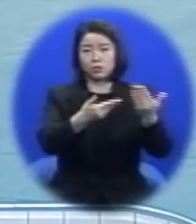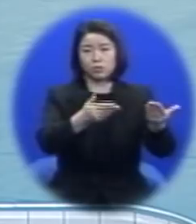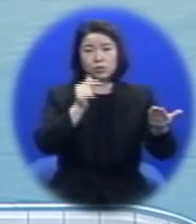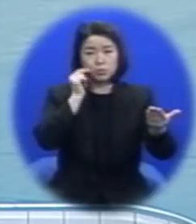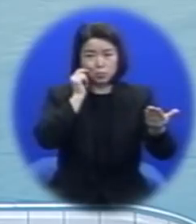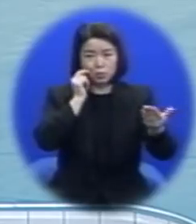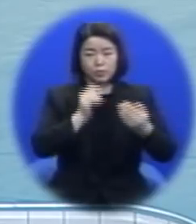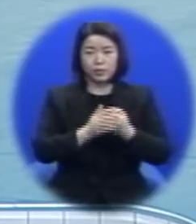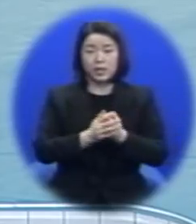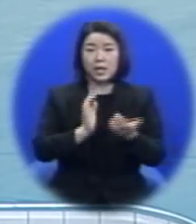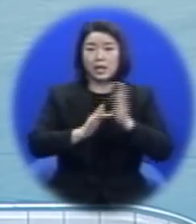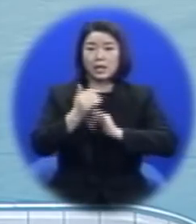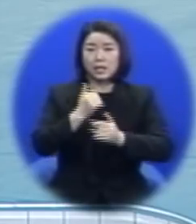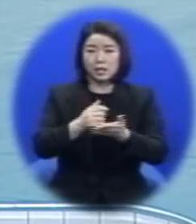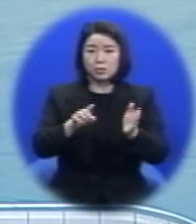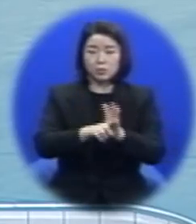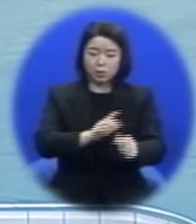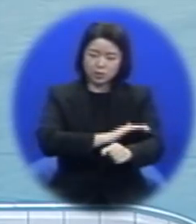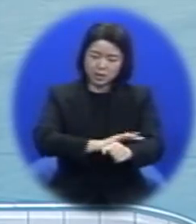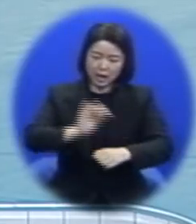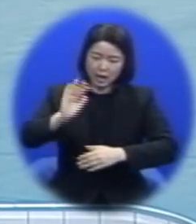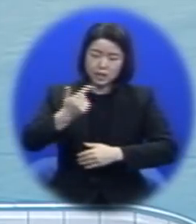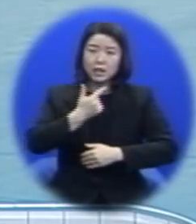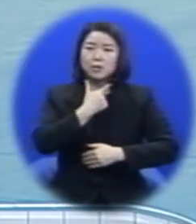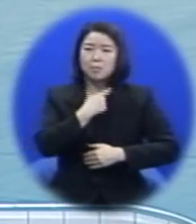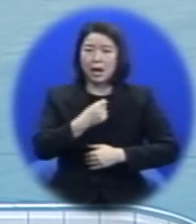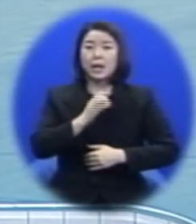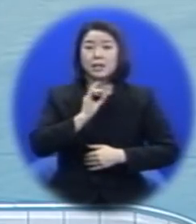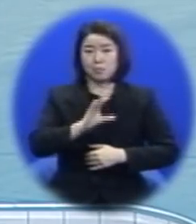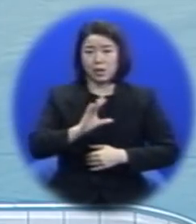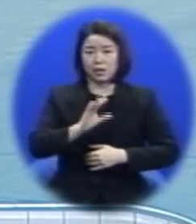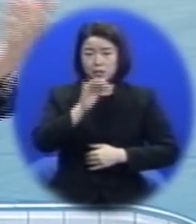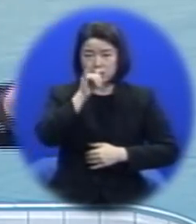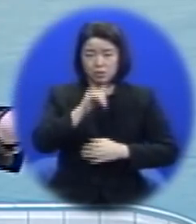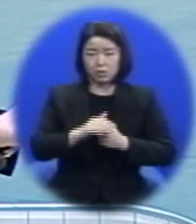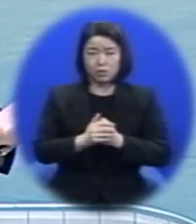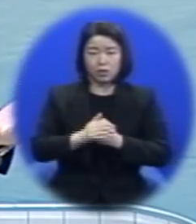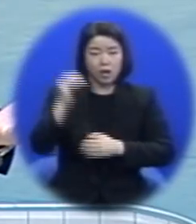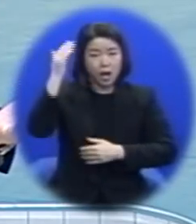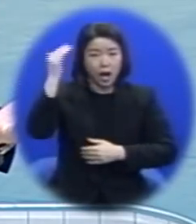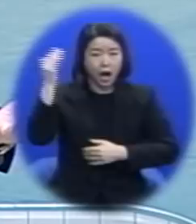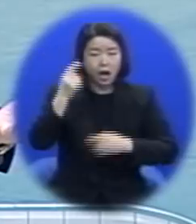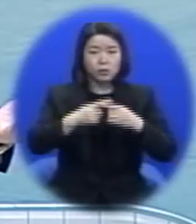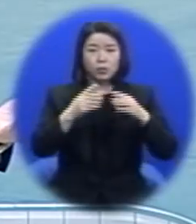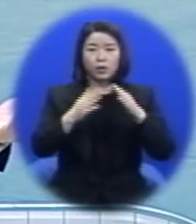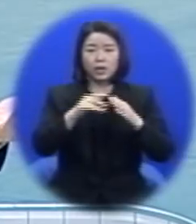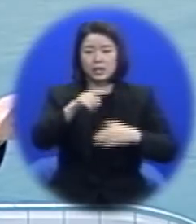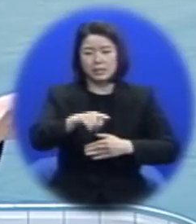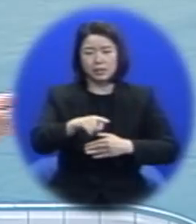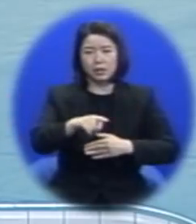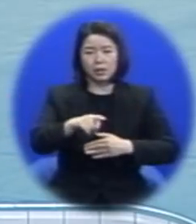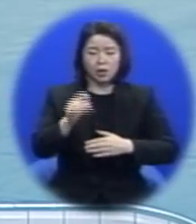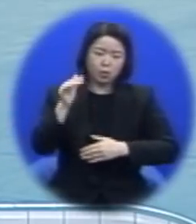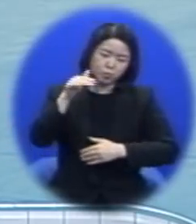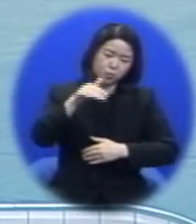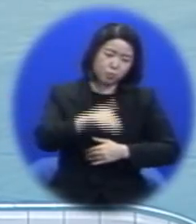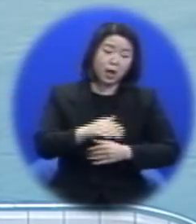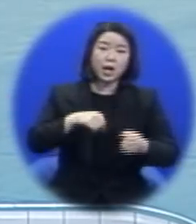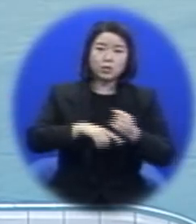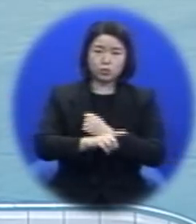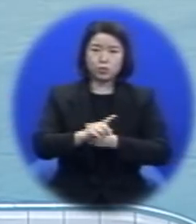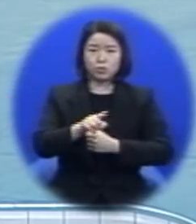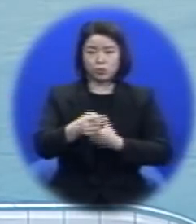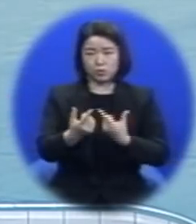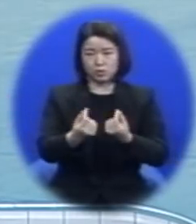예수 믿고 그저 잘 되기만 다 바라고 있었습니다. 한국 교회가 이렇게 된 이유입니다. 성경이 가르치는